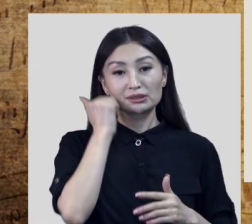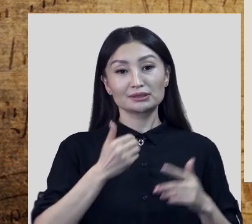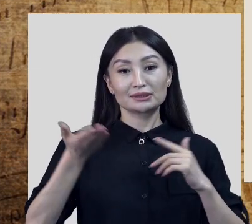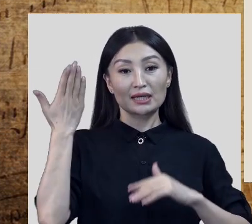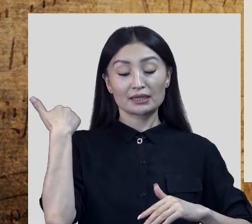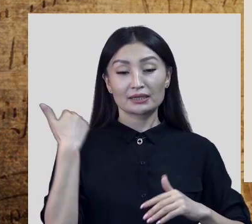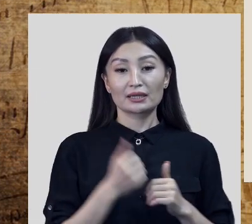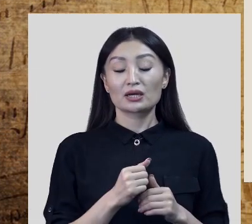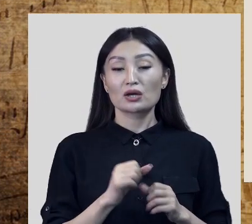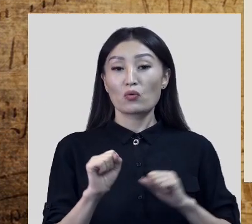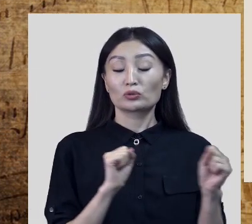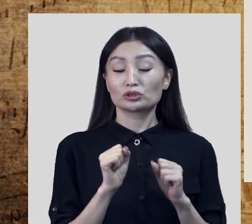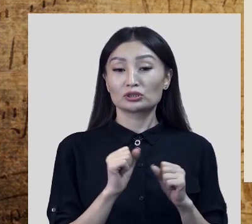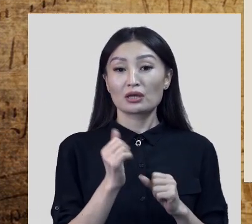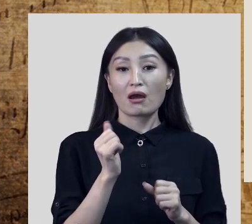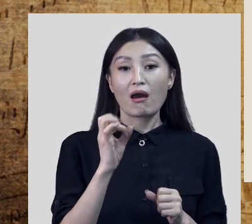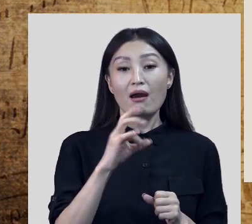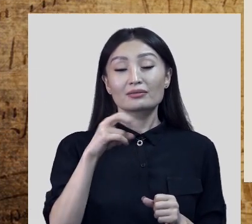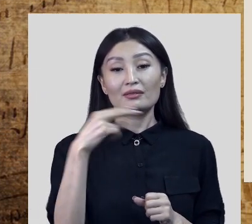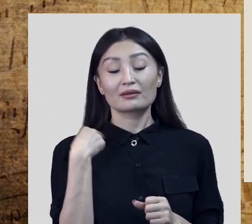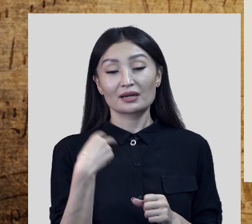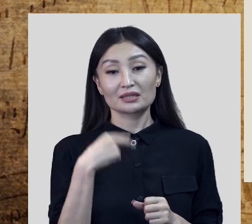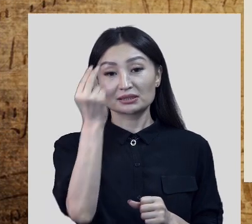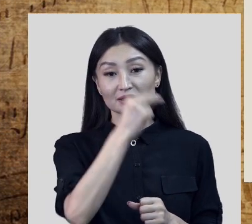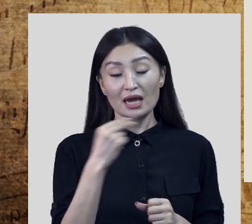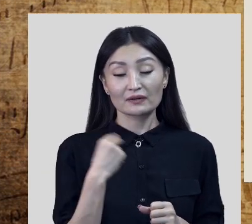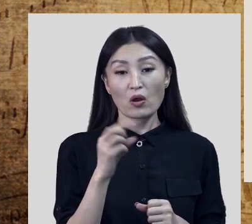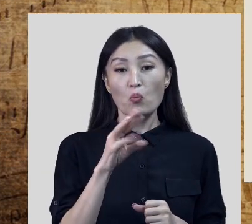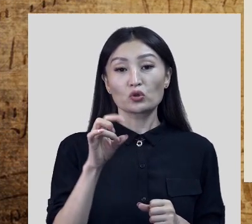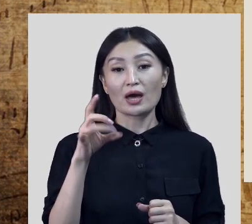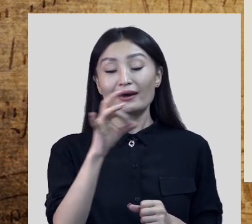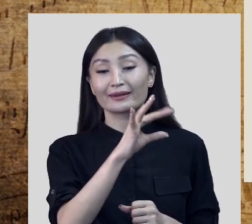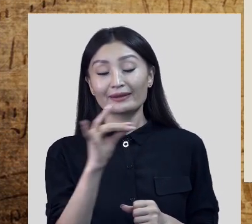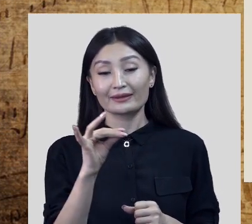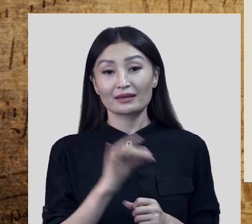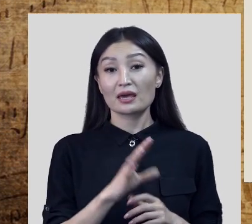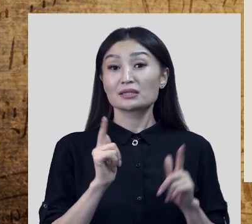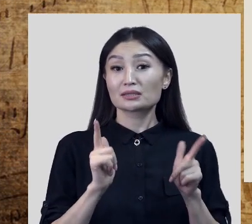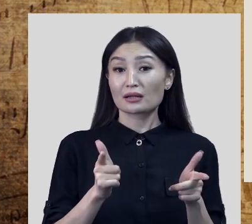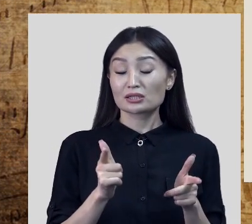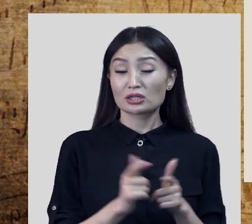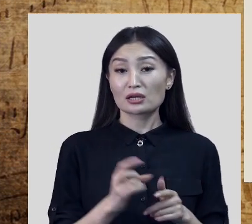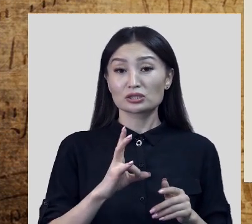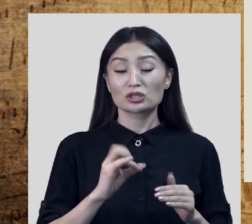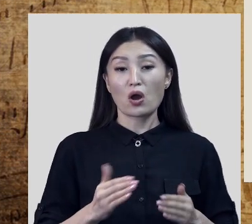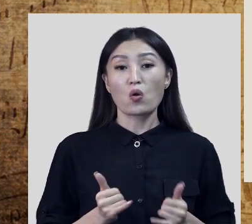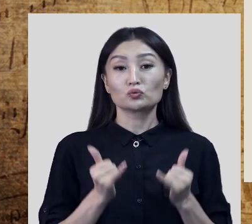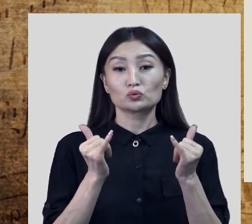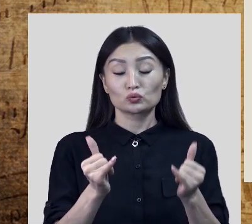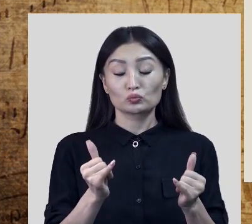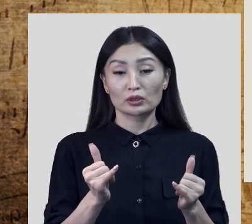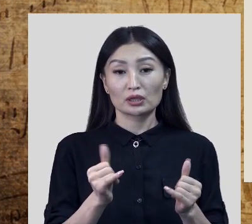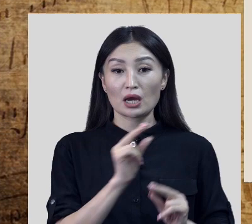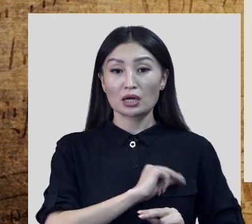упрочить положение англиканской церкви монархии знать и хотели hci соглашались на уступки рабочим чем